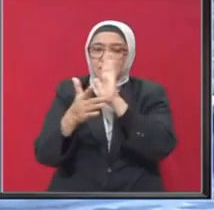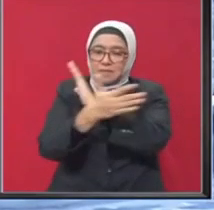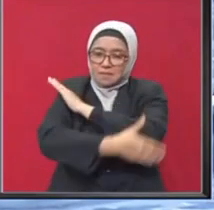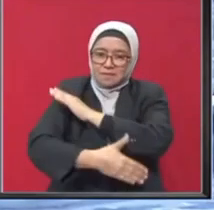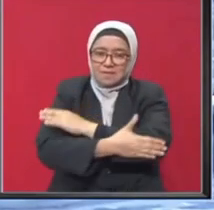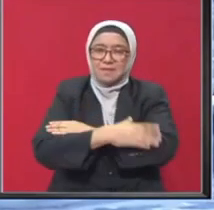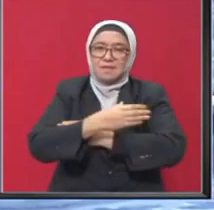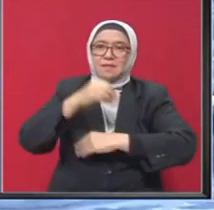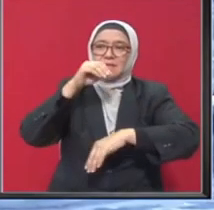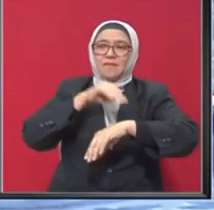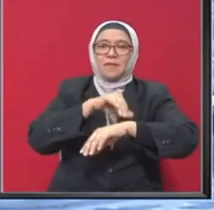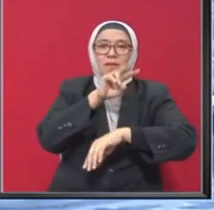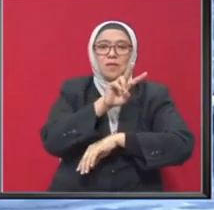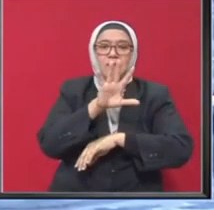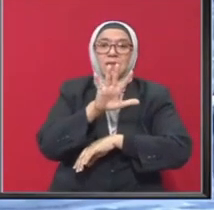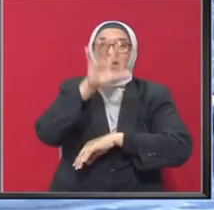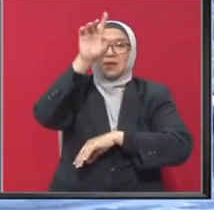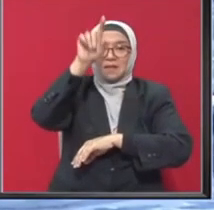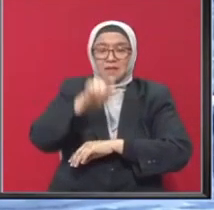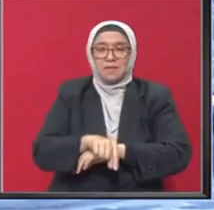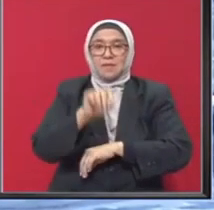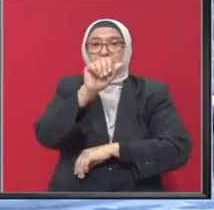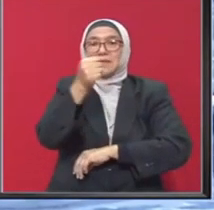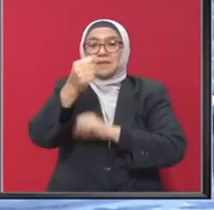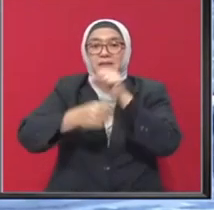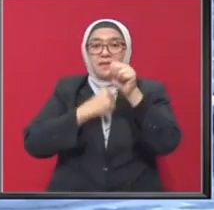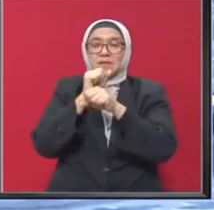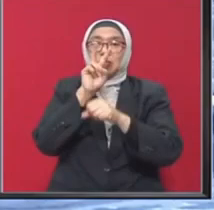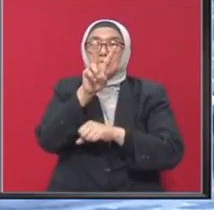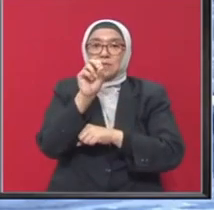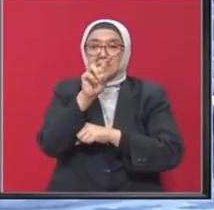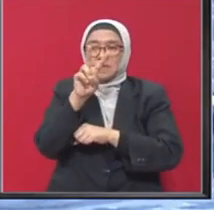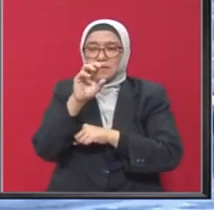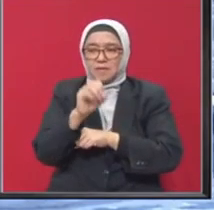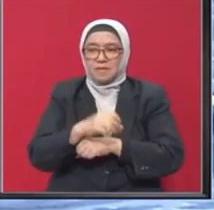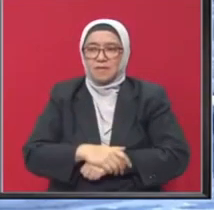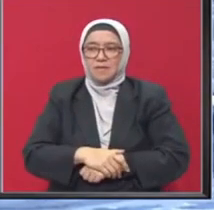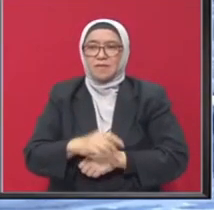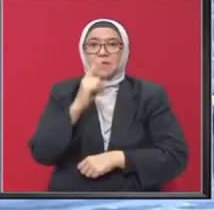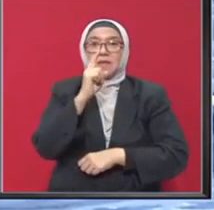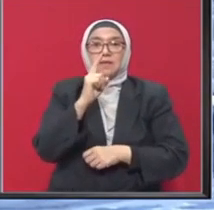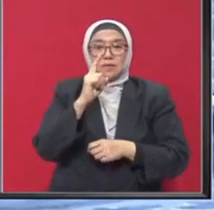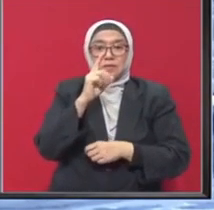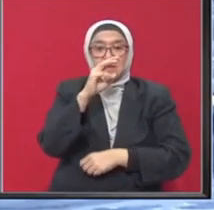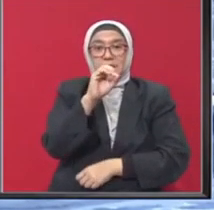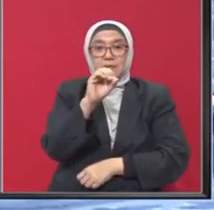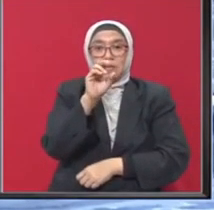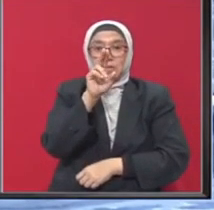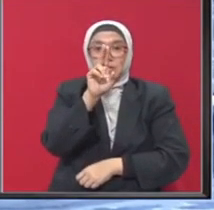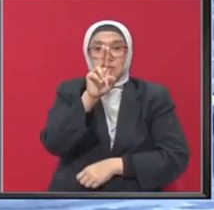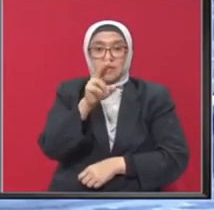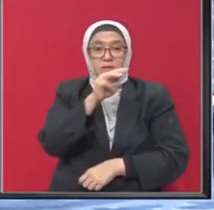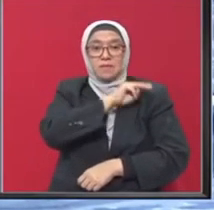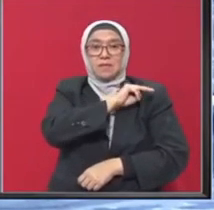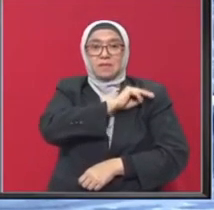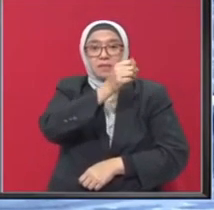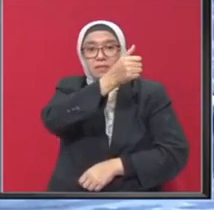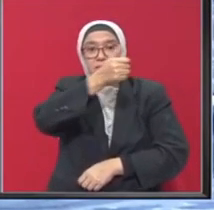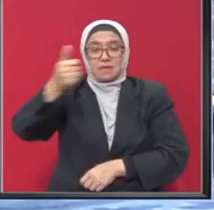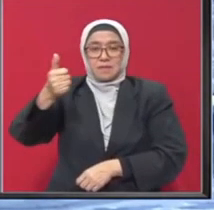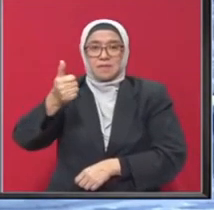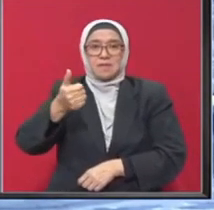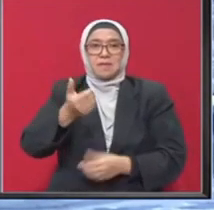25 hari bulan Wow tahun 2021 memorandum jamaah menteri yang telah dibawa oleh